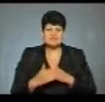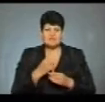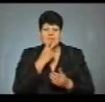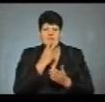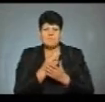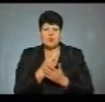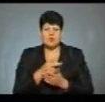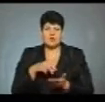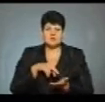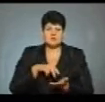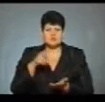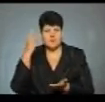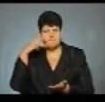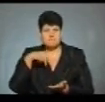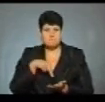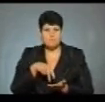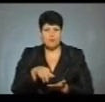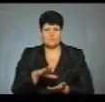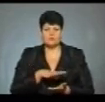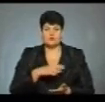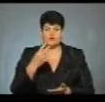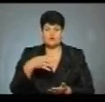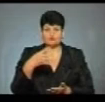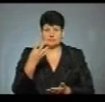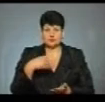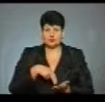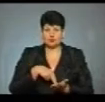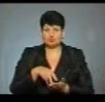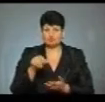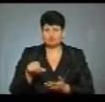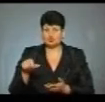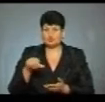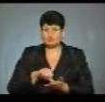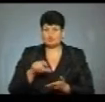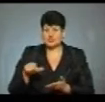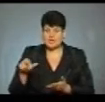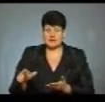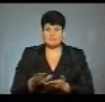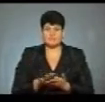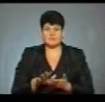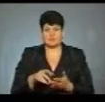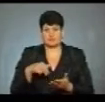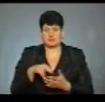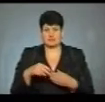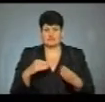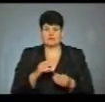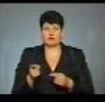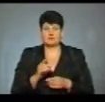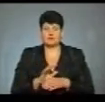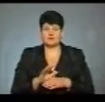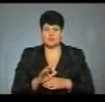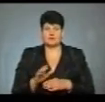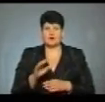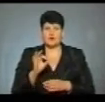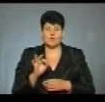«Подоляни» у Тернополі. 44 учасники дефілювали в одязі від тернопільських виробників, які безкоштовно надали для показу. Організаторка заходу